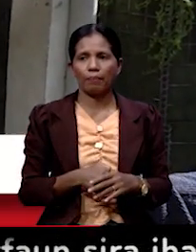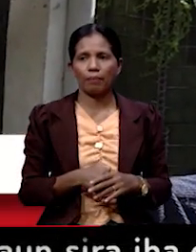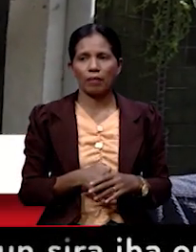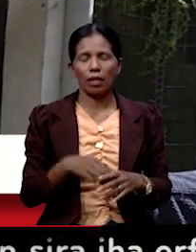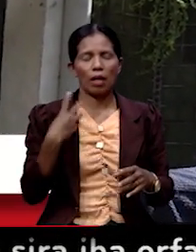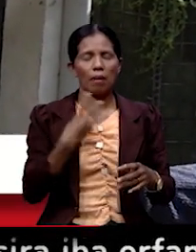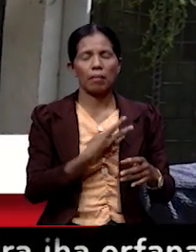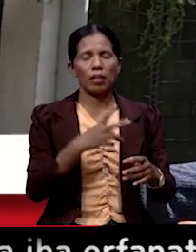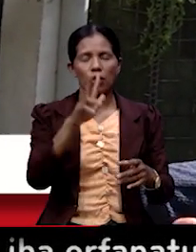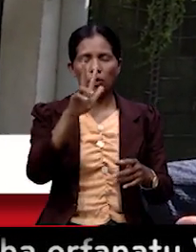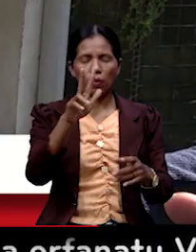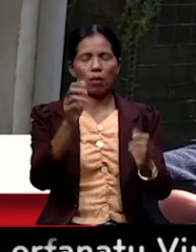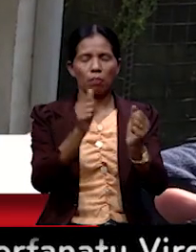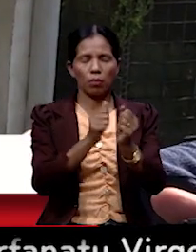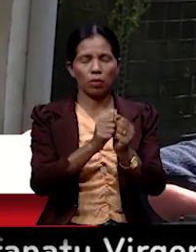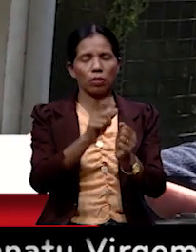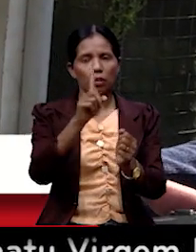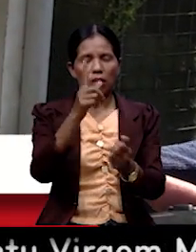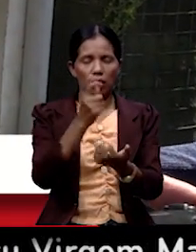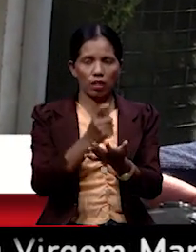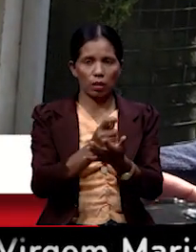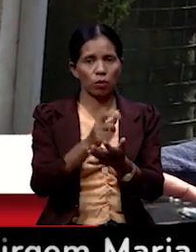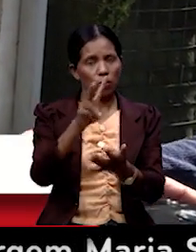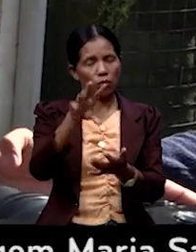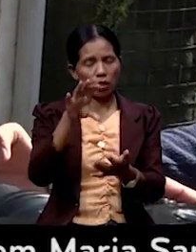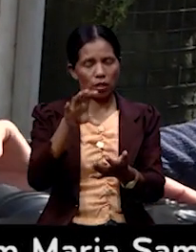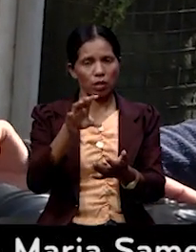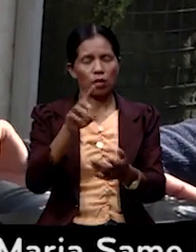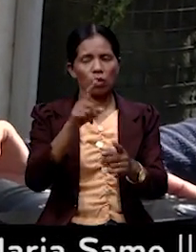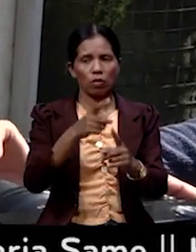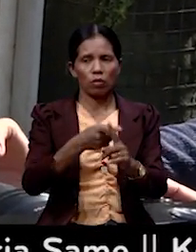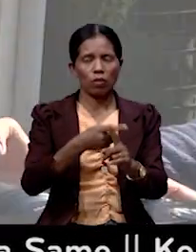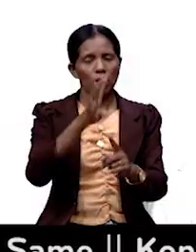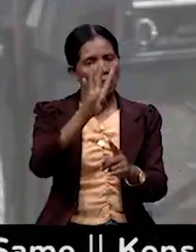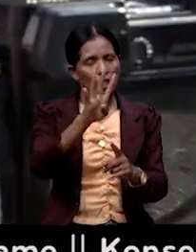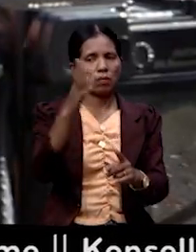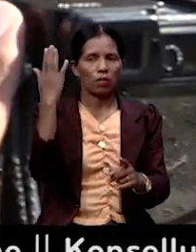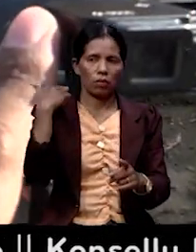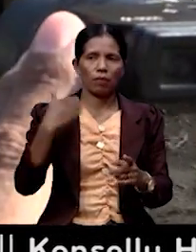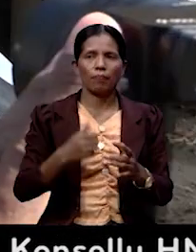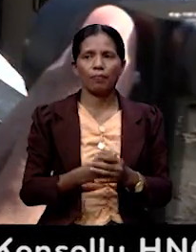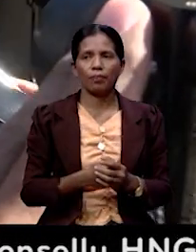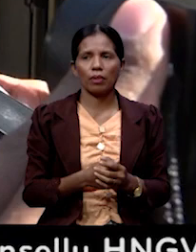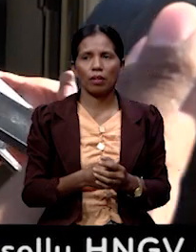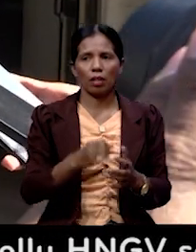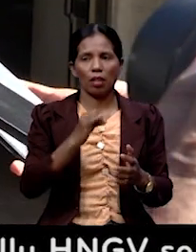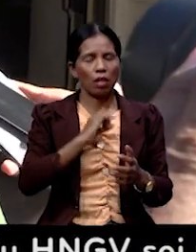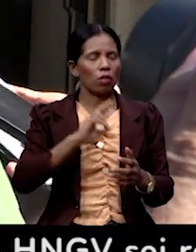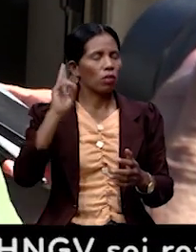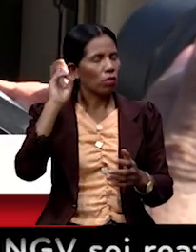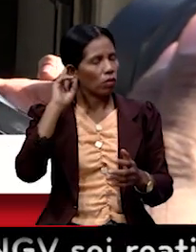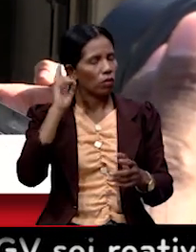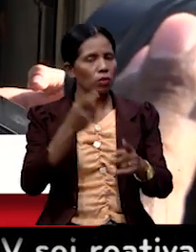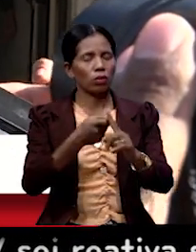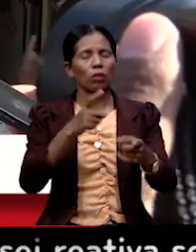tolu hamotu 1200. Amin hatama kada pulang hato nagare. Hau Rona Valio si hau ni kolega